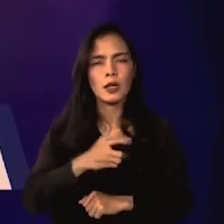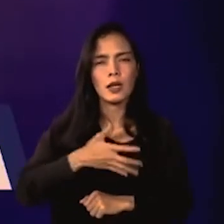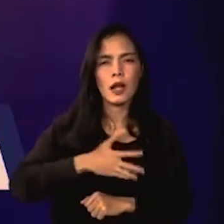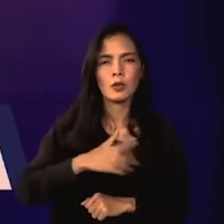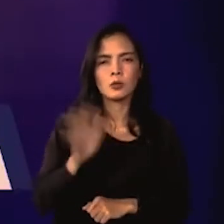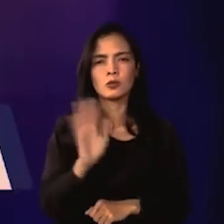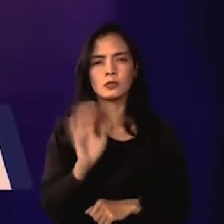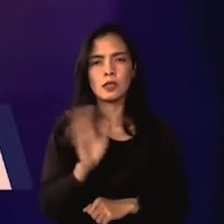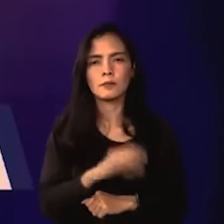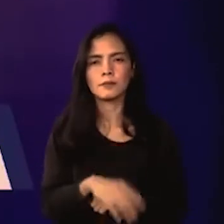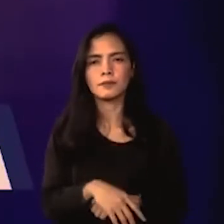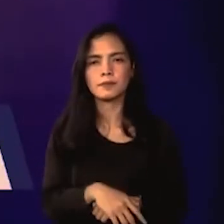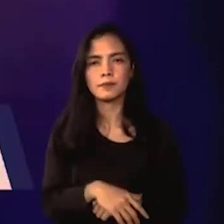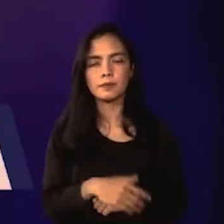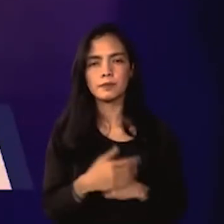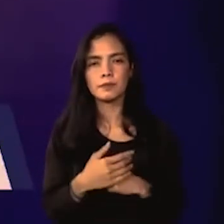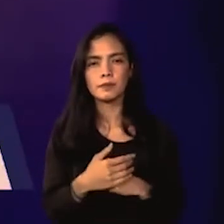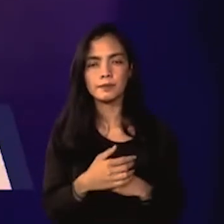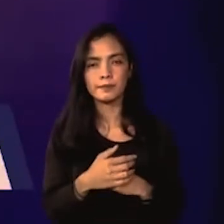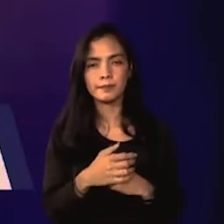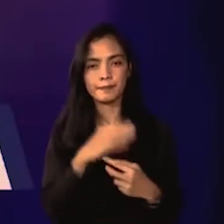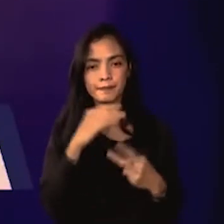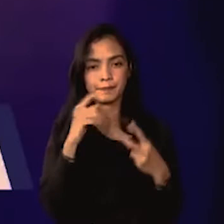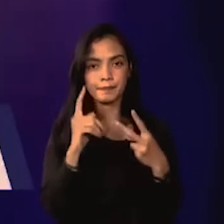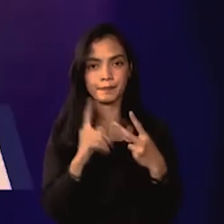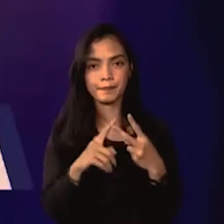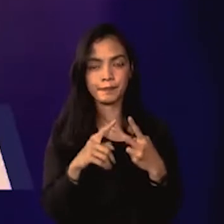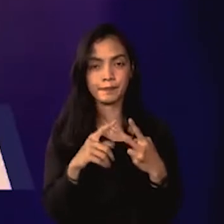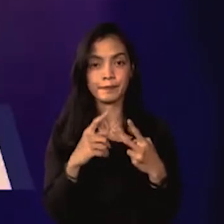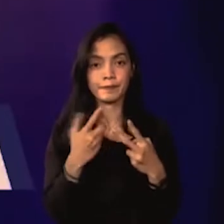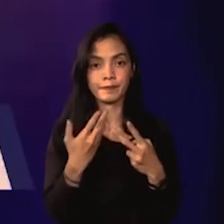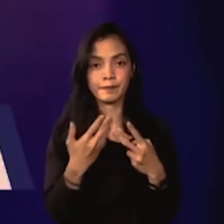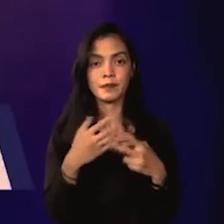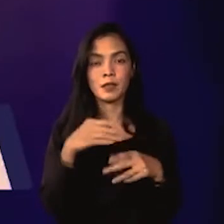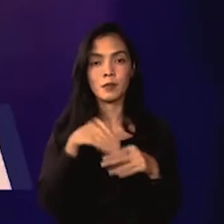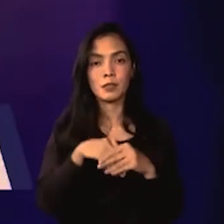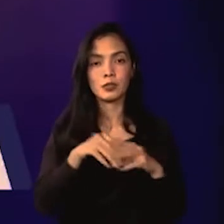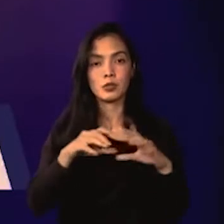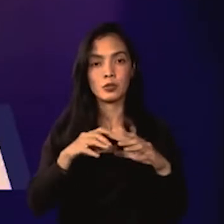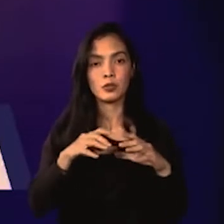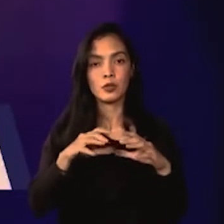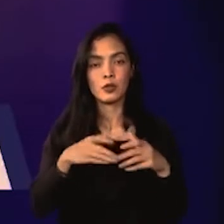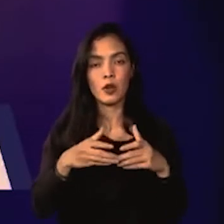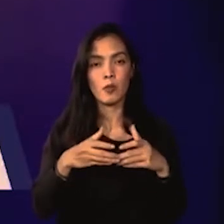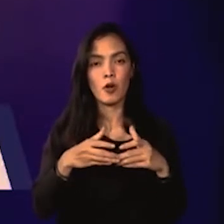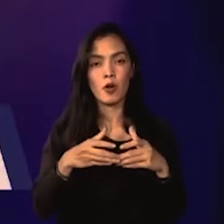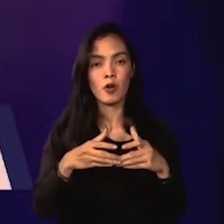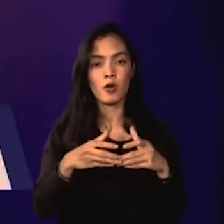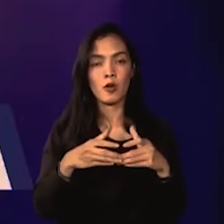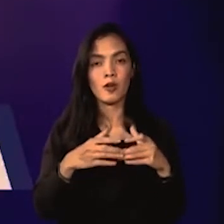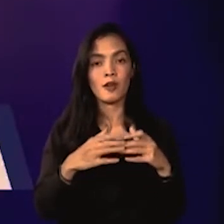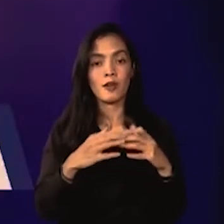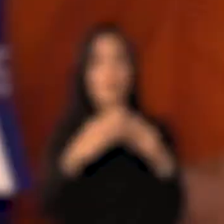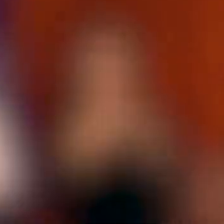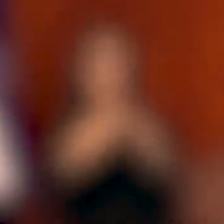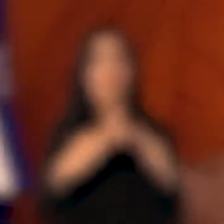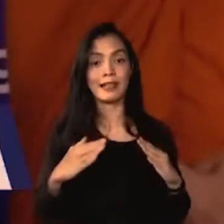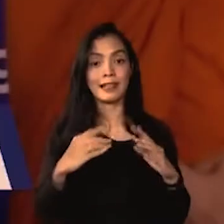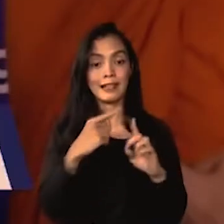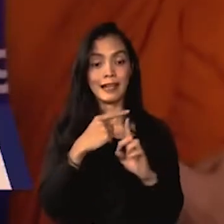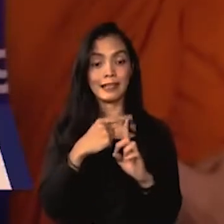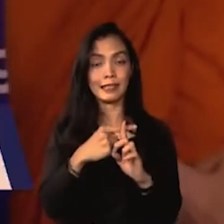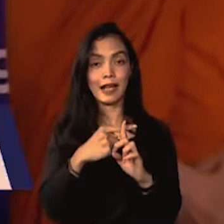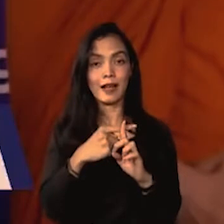ragu. Yang berikutnya, saya juga bagian dari gugus tugas gereja melawan COVID-19 dari Persekutuan